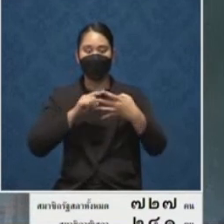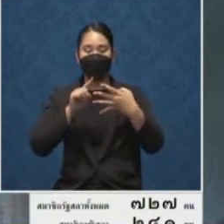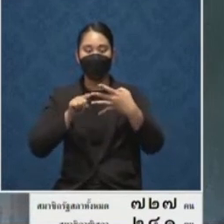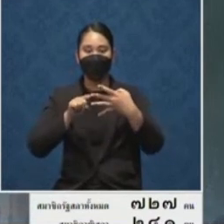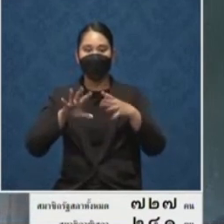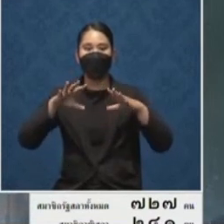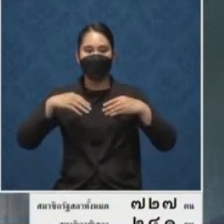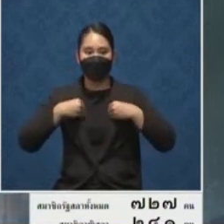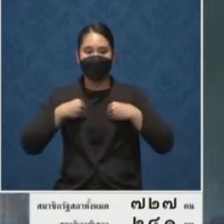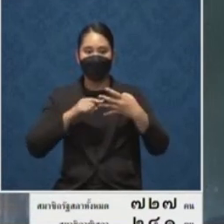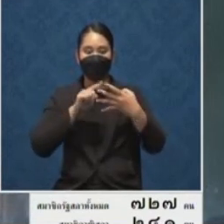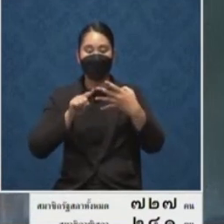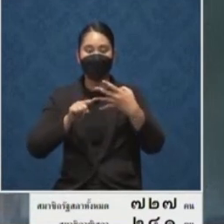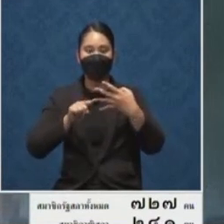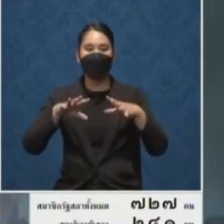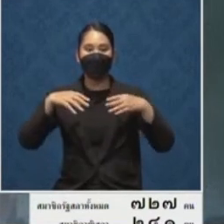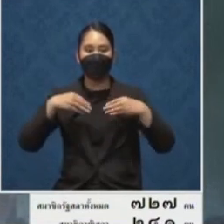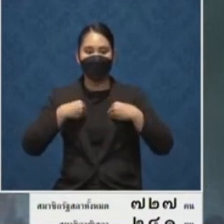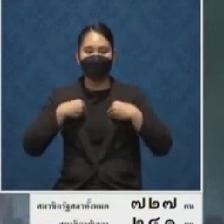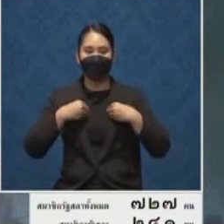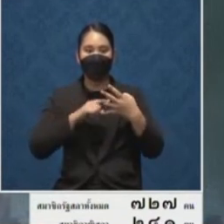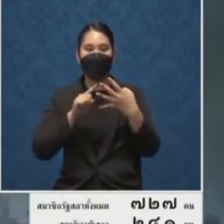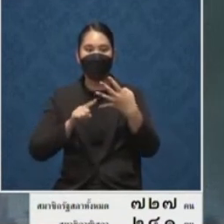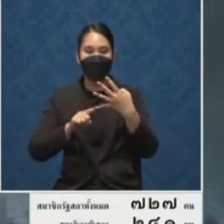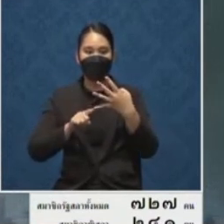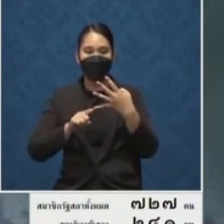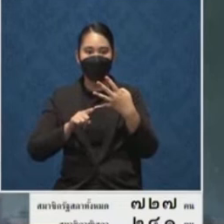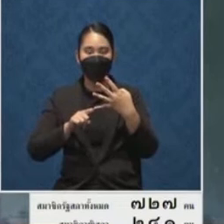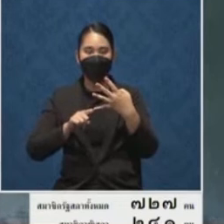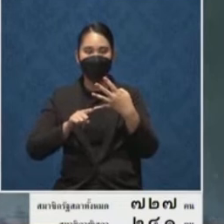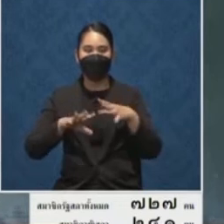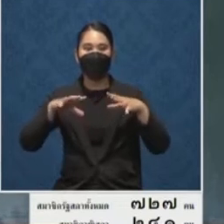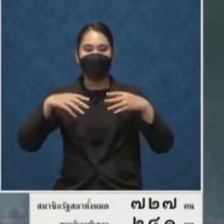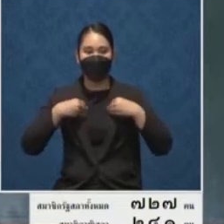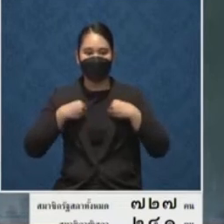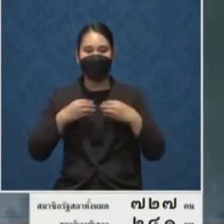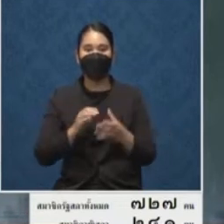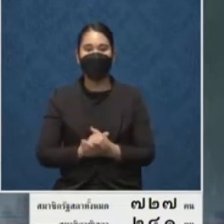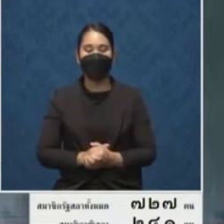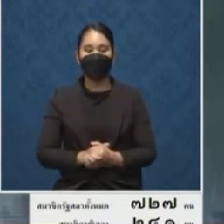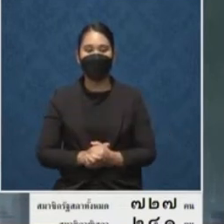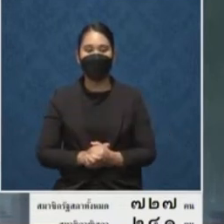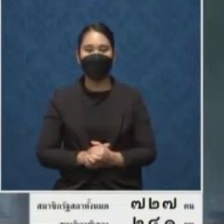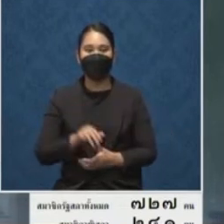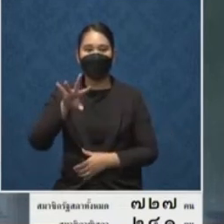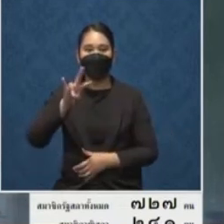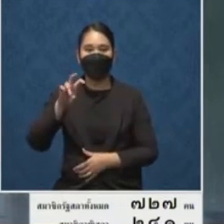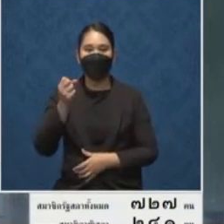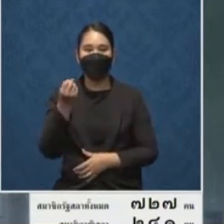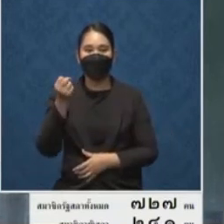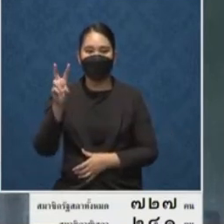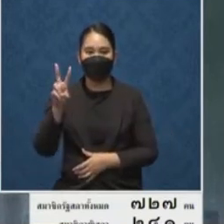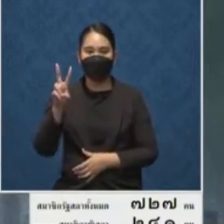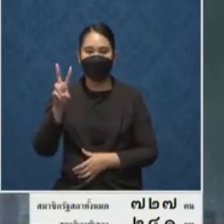พกองมณี 1รับหลักการ2รับหลักการ3รับหลักการ4